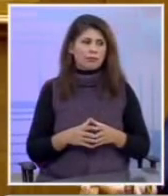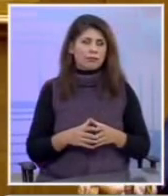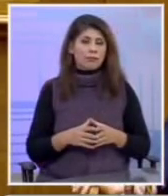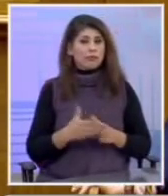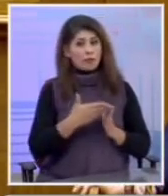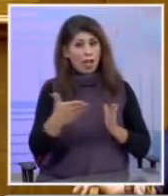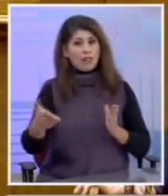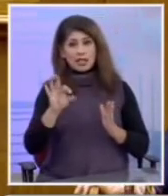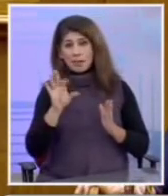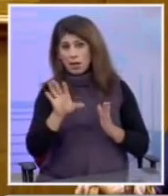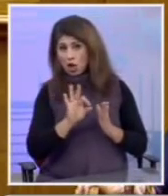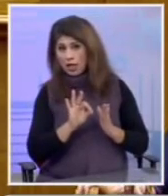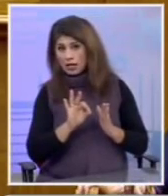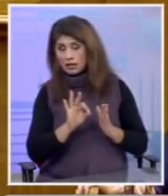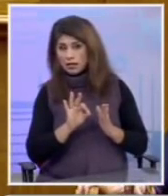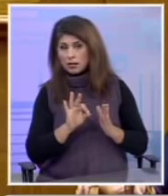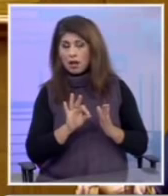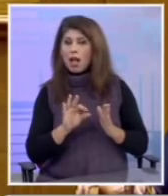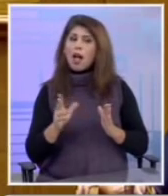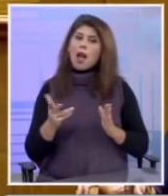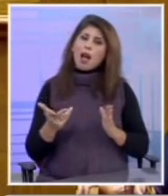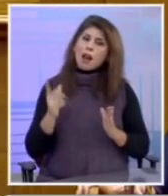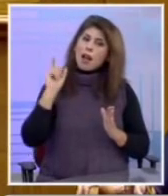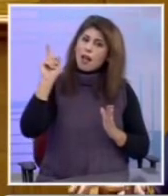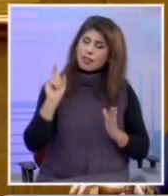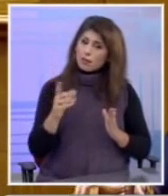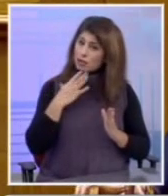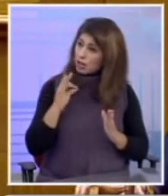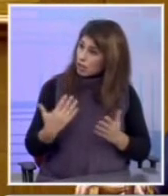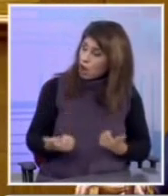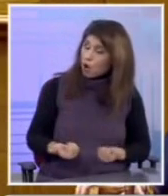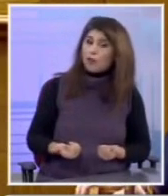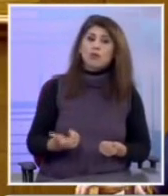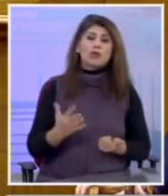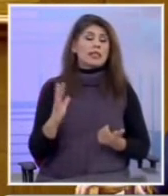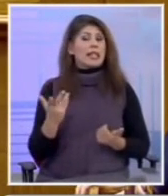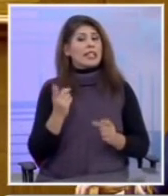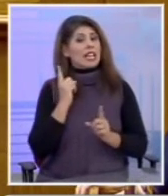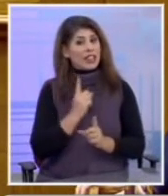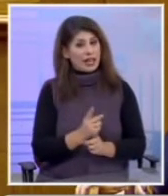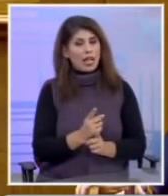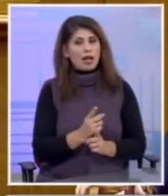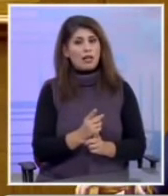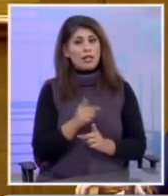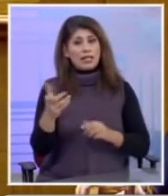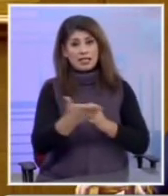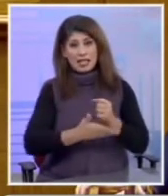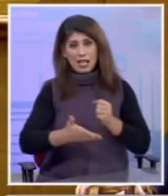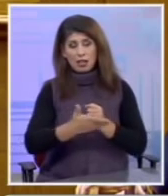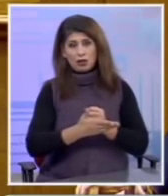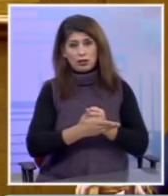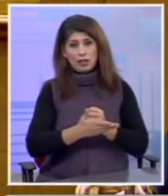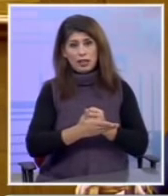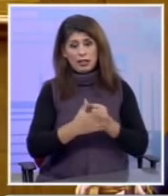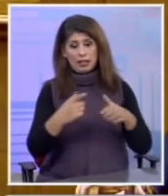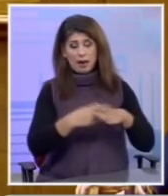αυτές τις επιλογές, αλλά ενδεχομένως έχετε λόγους, διότι ειδικά στην αγροτική τα κόμματά